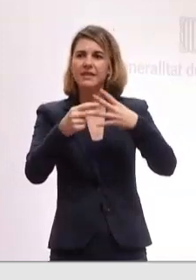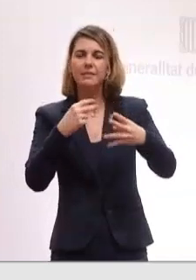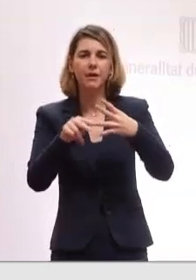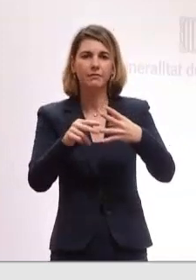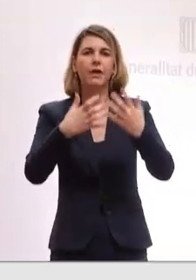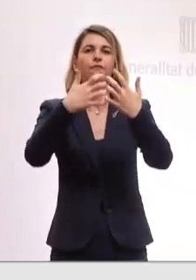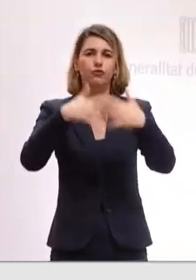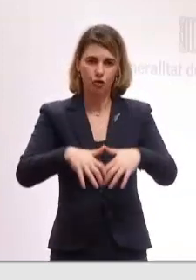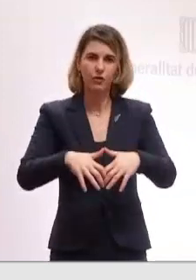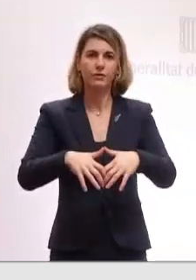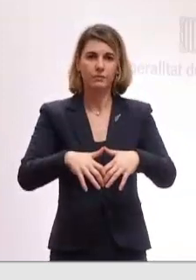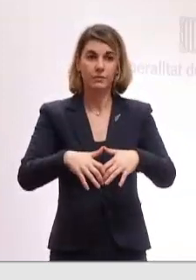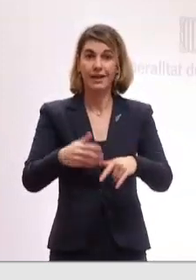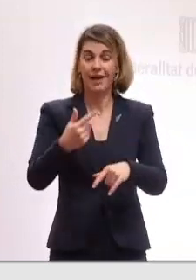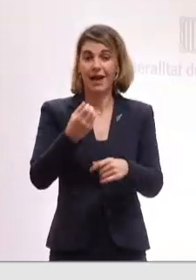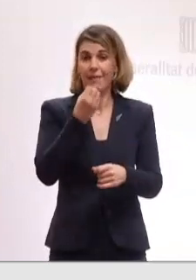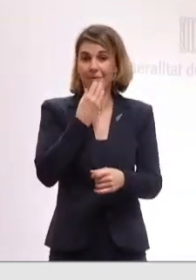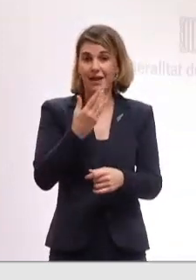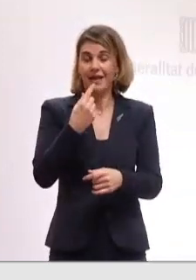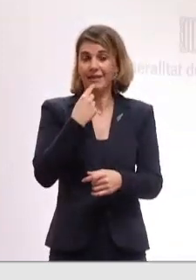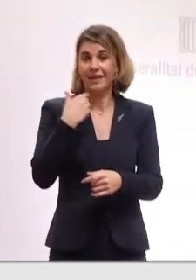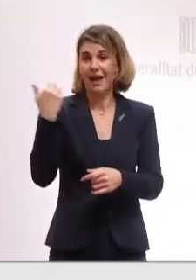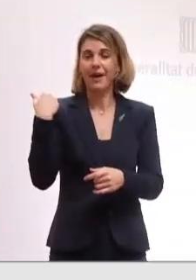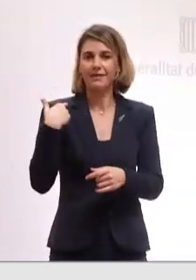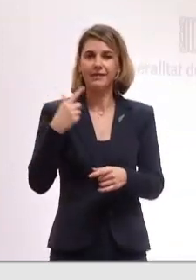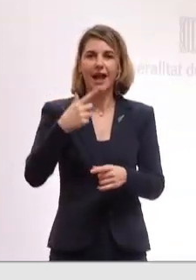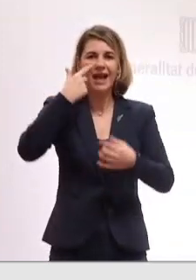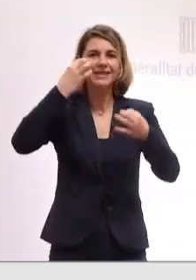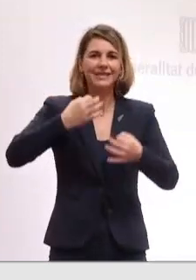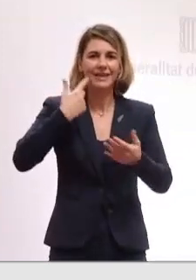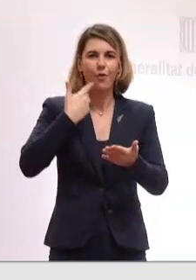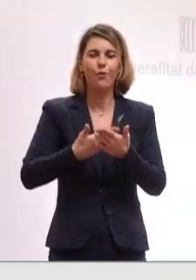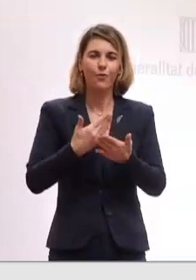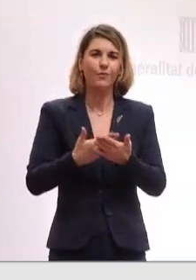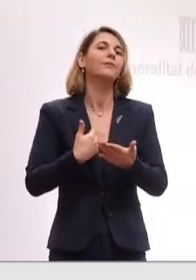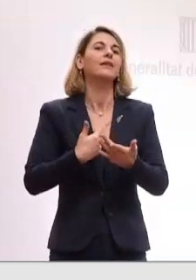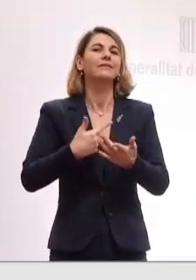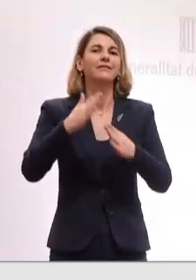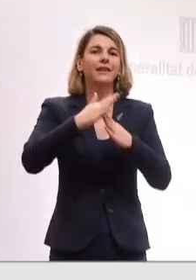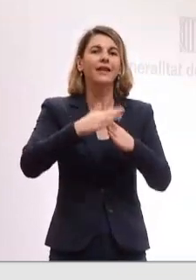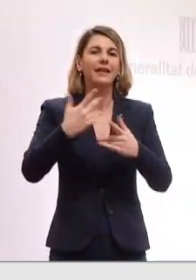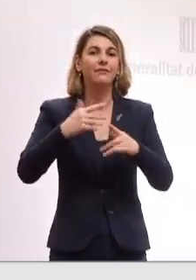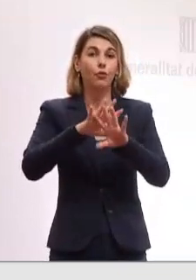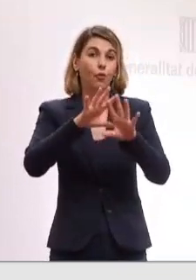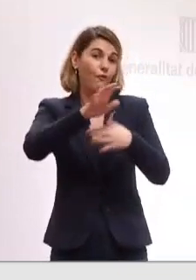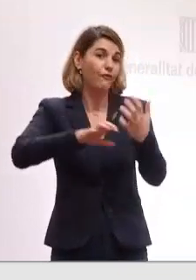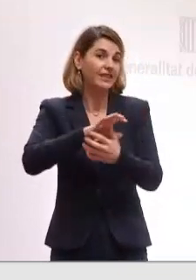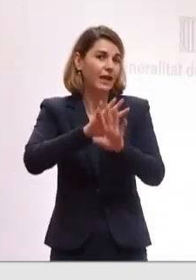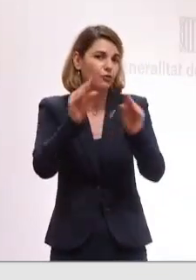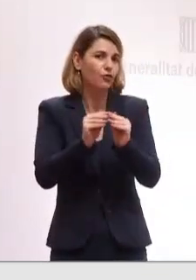que asseguren, com s'ha dit bé abans, la tutela dels drets i la resolució pacífica dels conflictes.